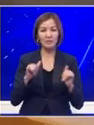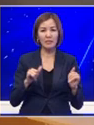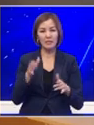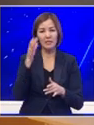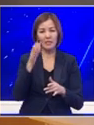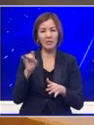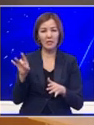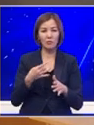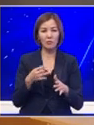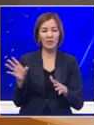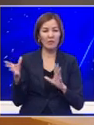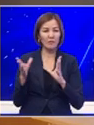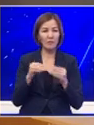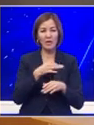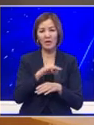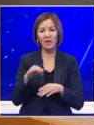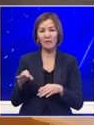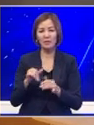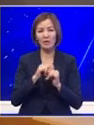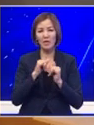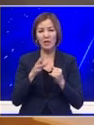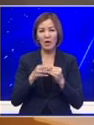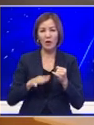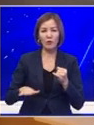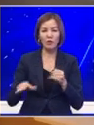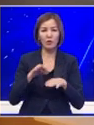распространения знаний дейді, білім беру орталықтарды